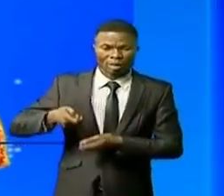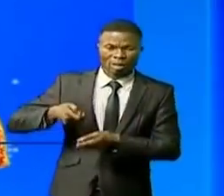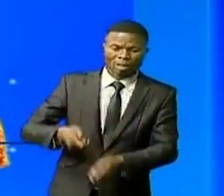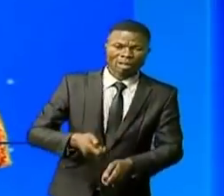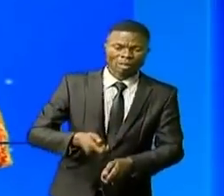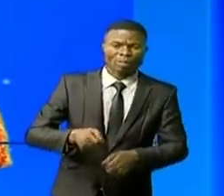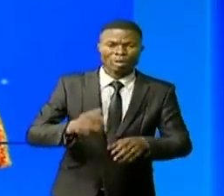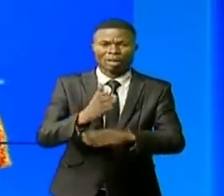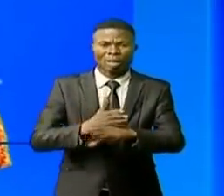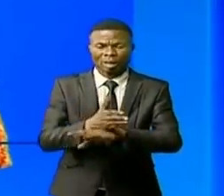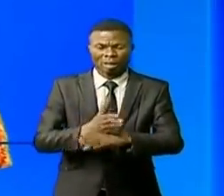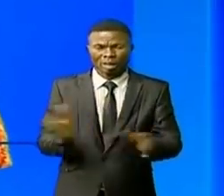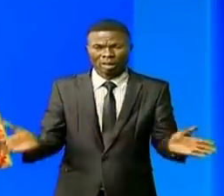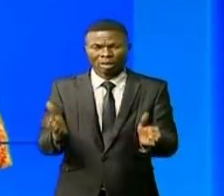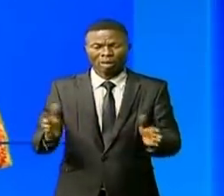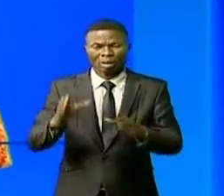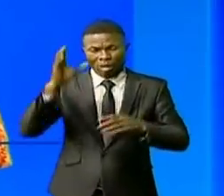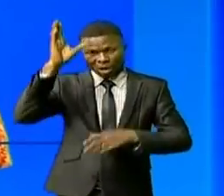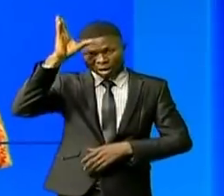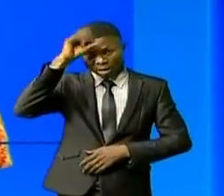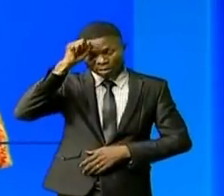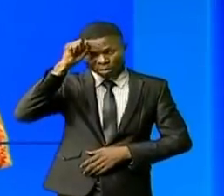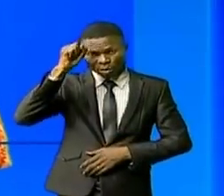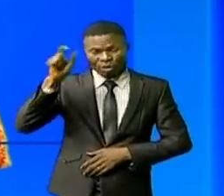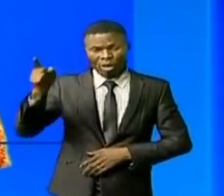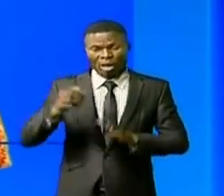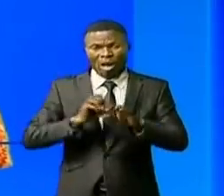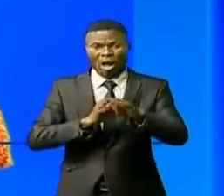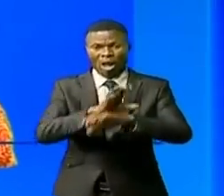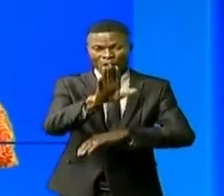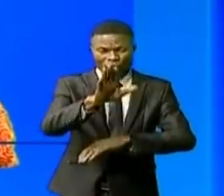élevage du Kwilu